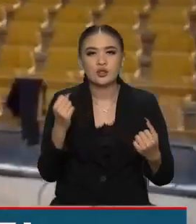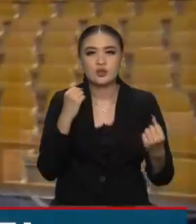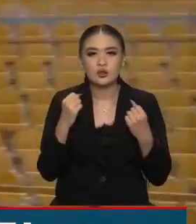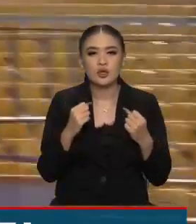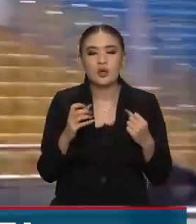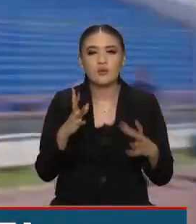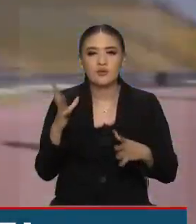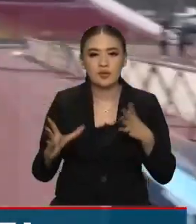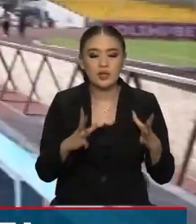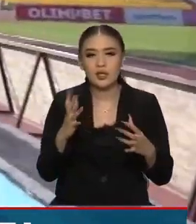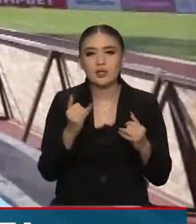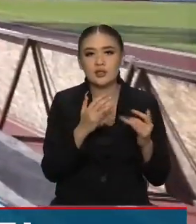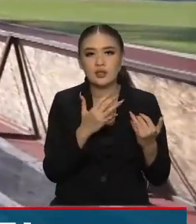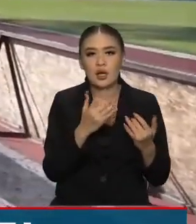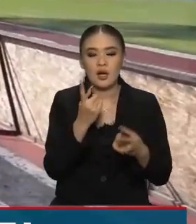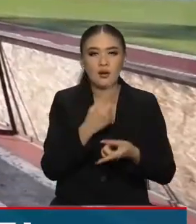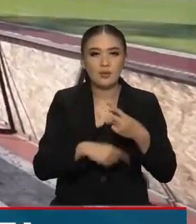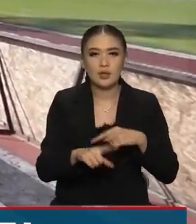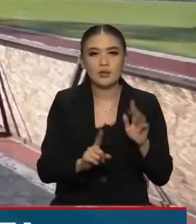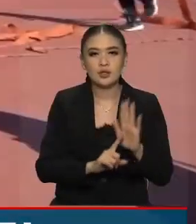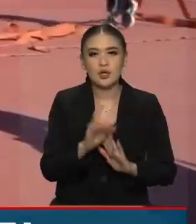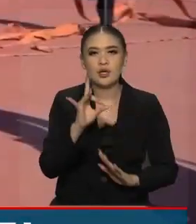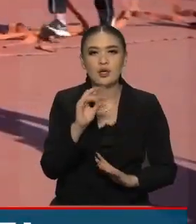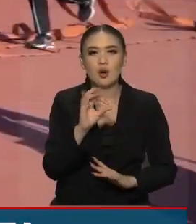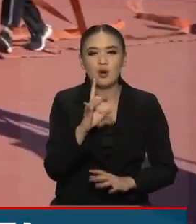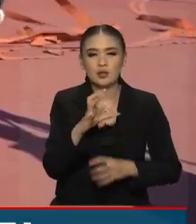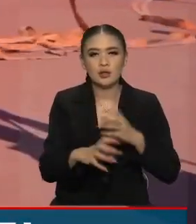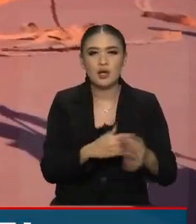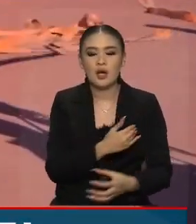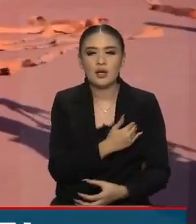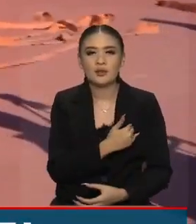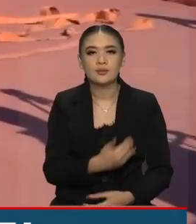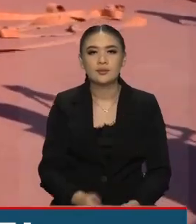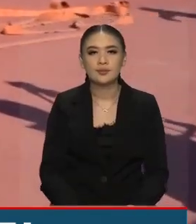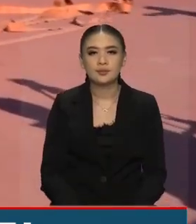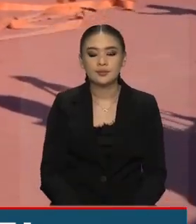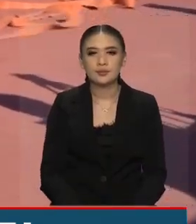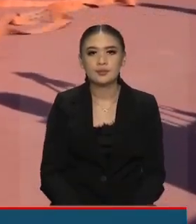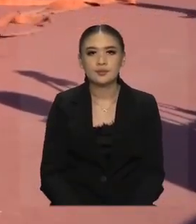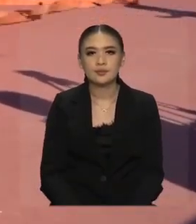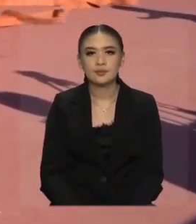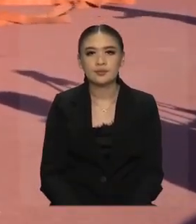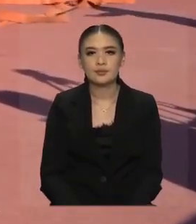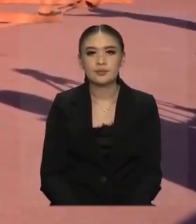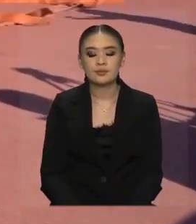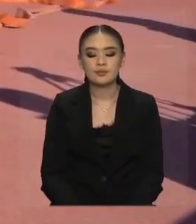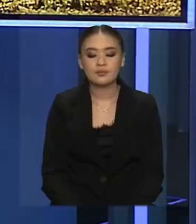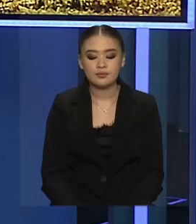кеткен. Ендігі мақсат әлемдік рекордты жаңарту. Нұркен Әкімхан, Жібек жолы, Түркістан облысынан.